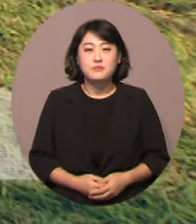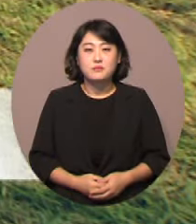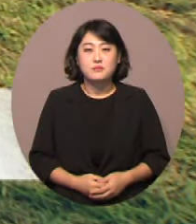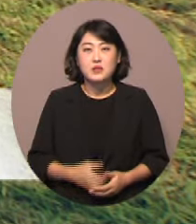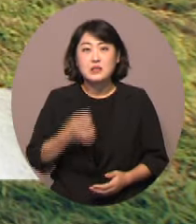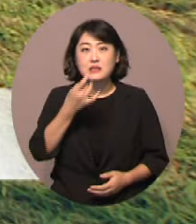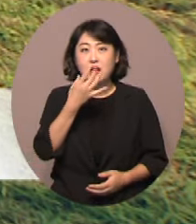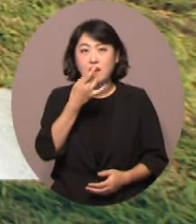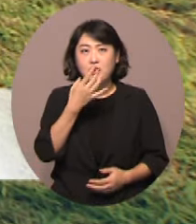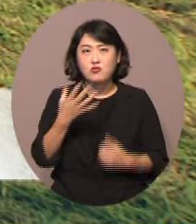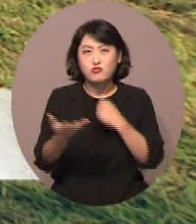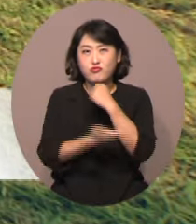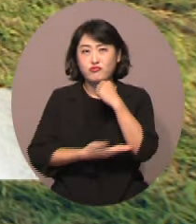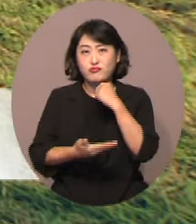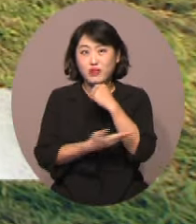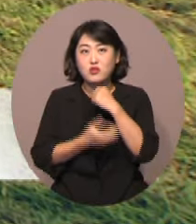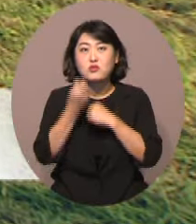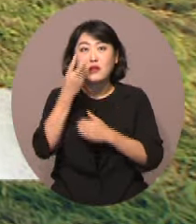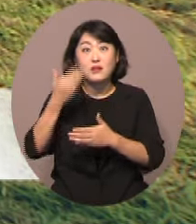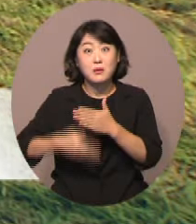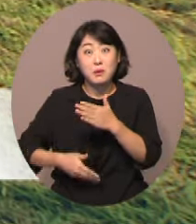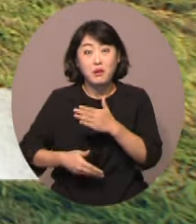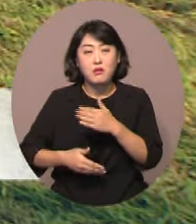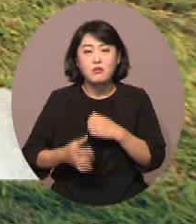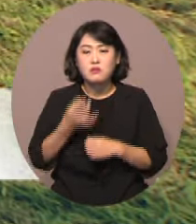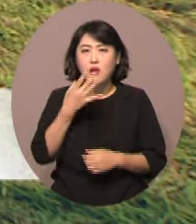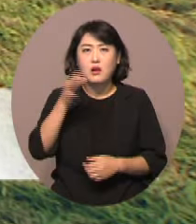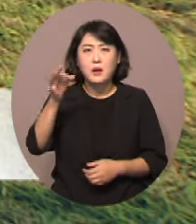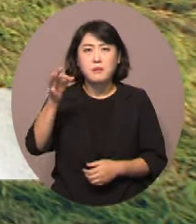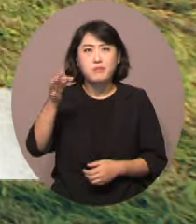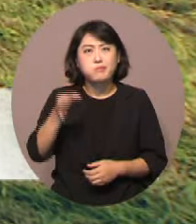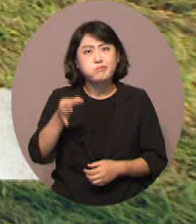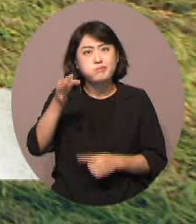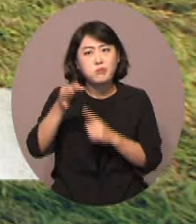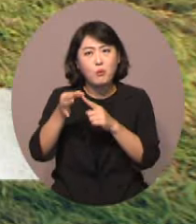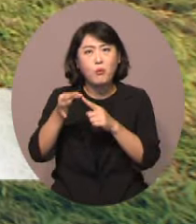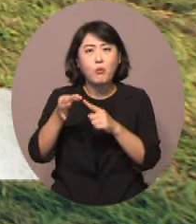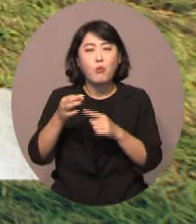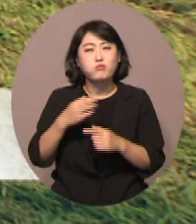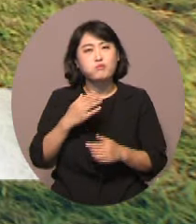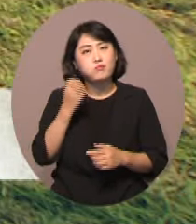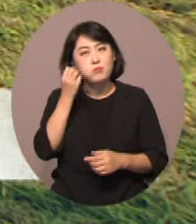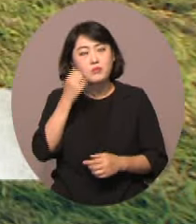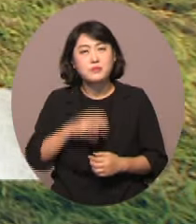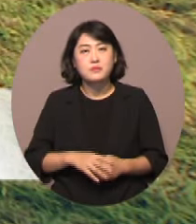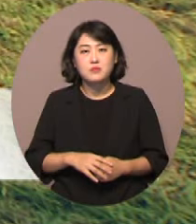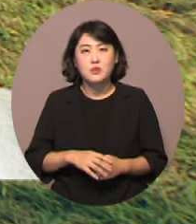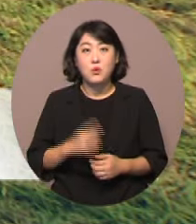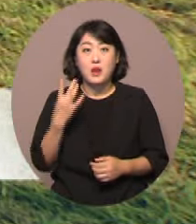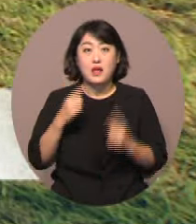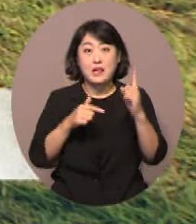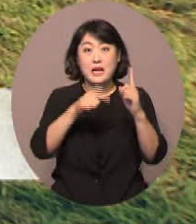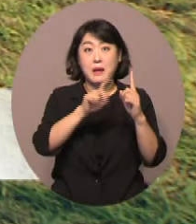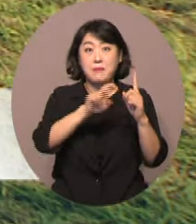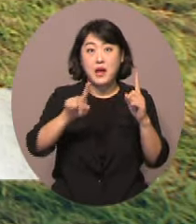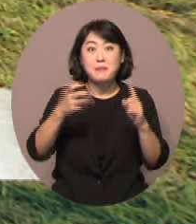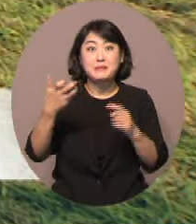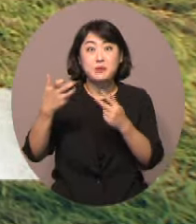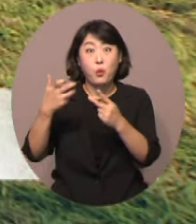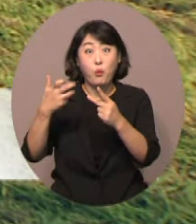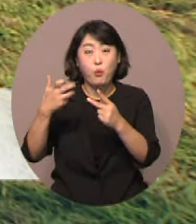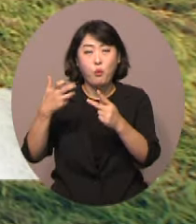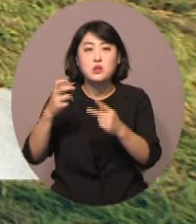본격적인 수확기를 두 달여 앞두고 쌀값 동향이 심상치 않습니다. 한 가마에 20만 원대였던 쌀값이